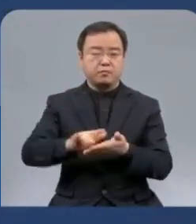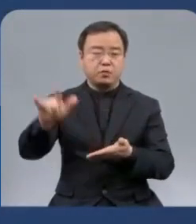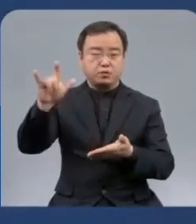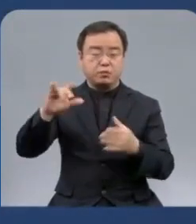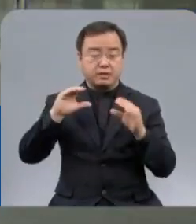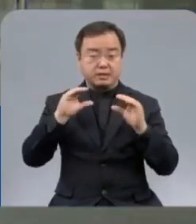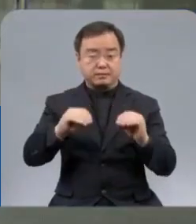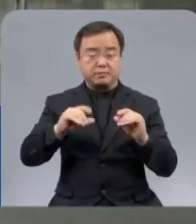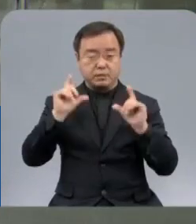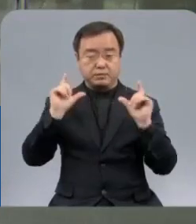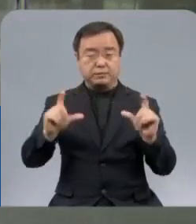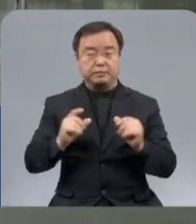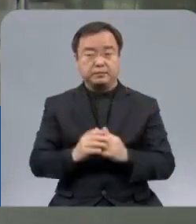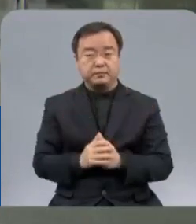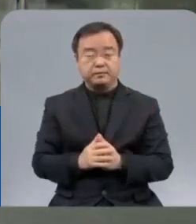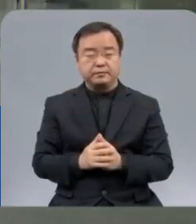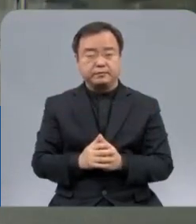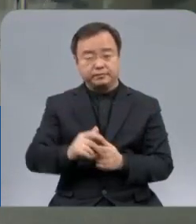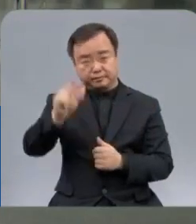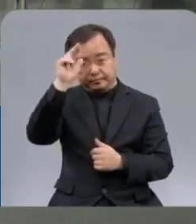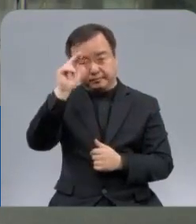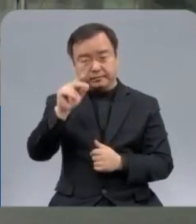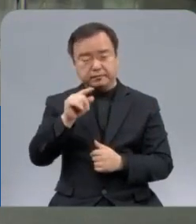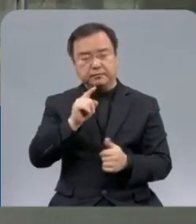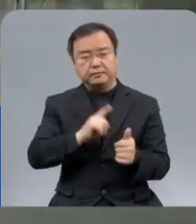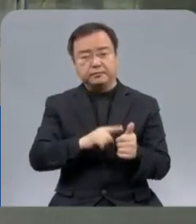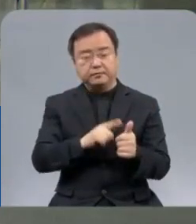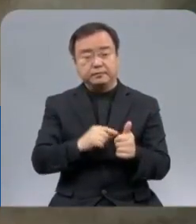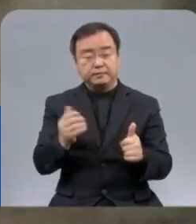함께 내렸습니다. 경찰은 확보한